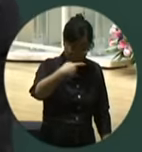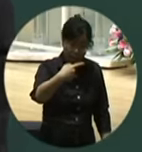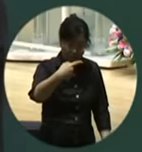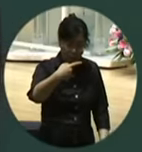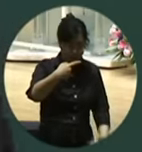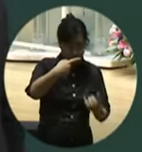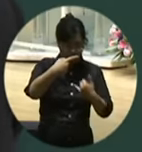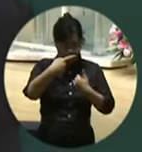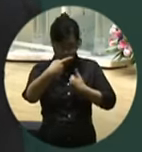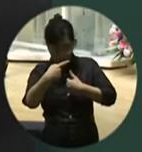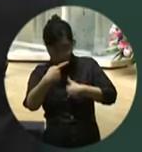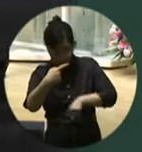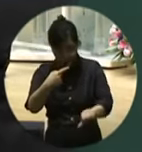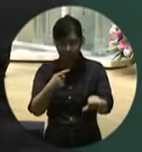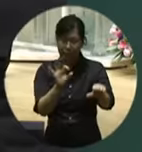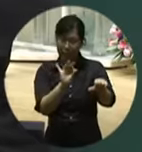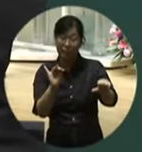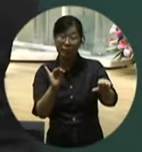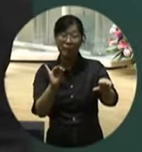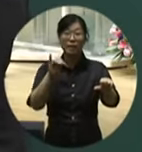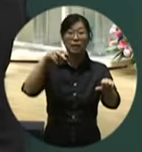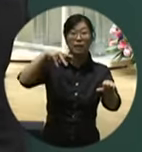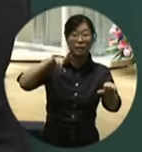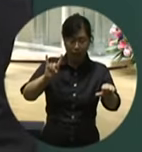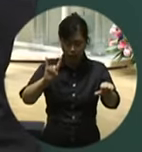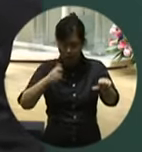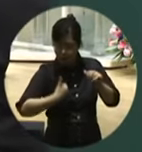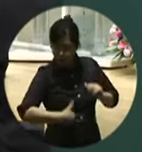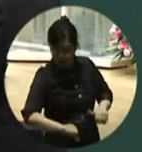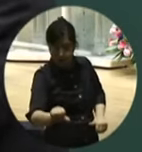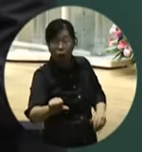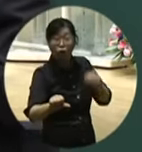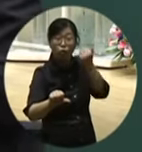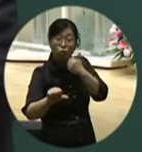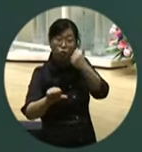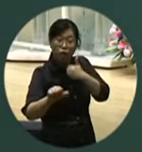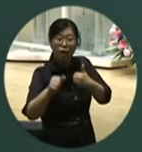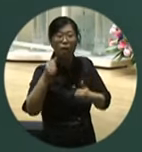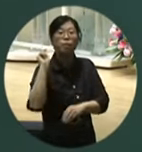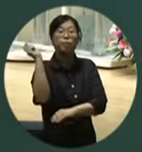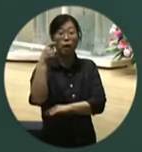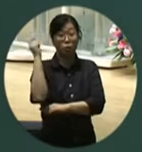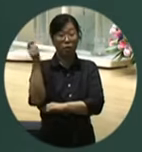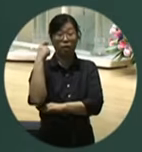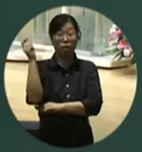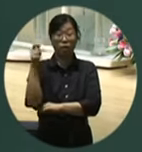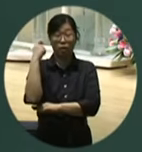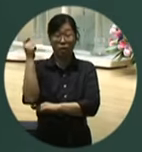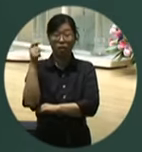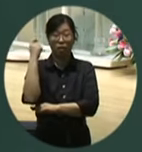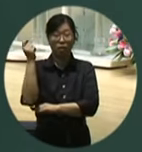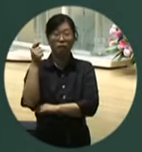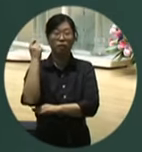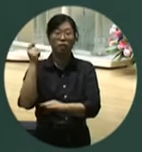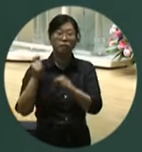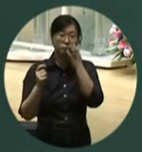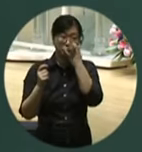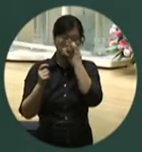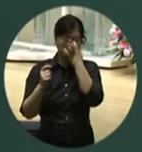이새를 낳았습니다. Obed fathered Jesse. 이새는 다윗을 낳았습니다. And Jesse fathered David. 이게 지금요.